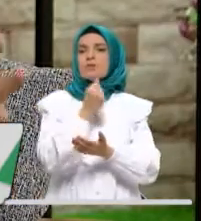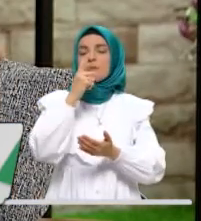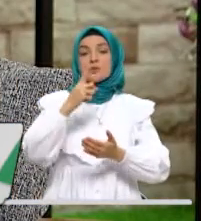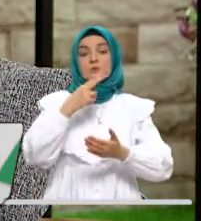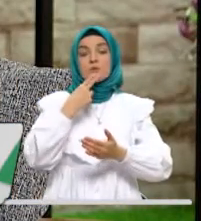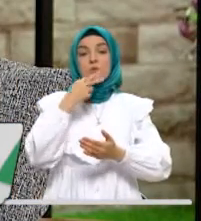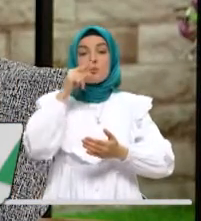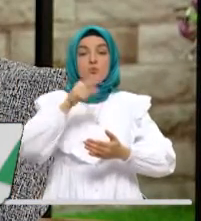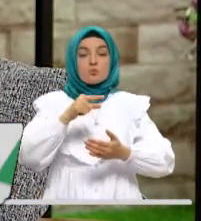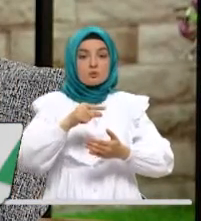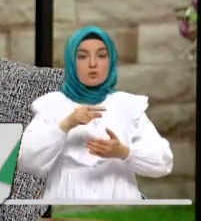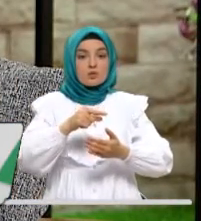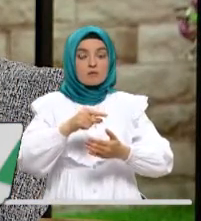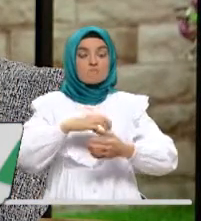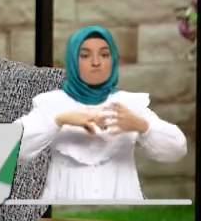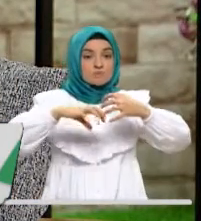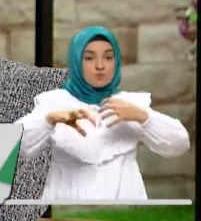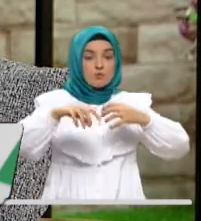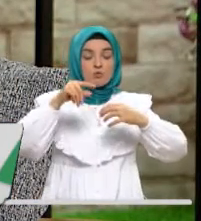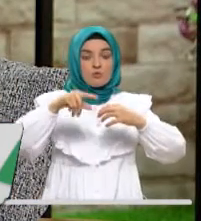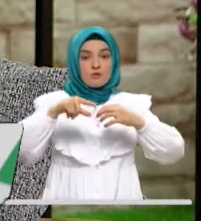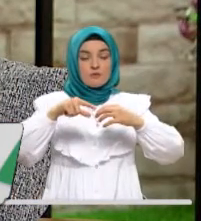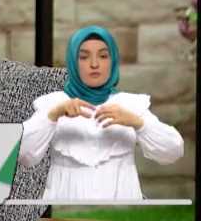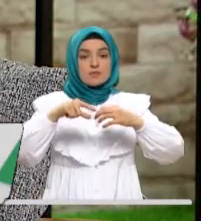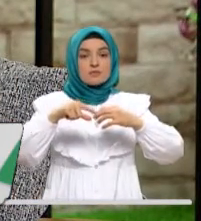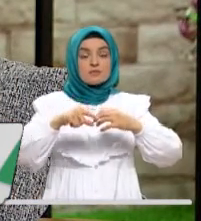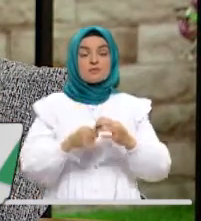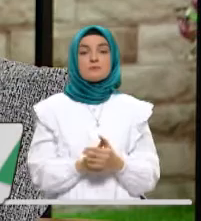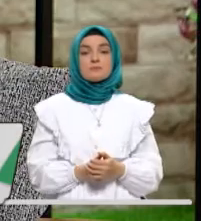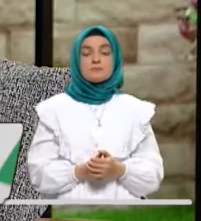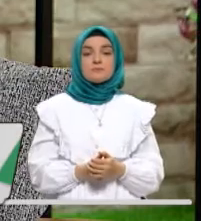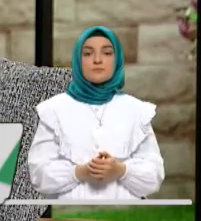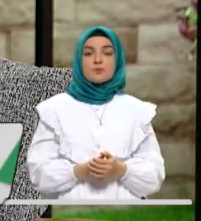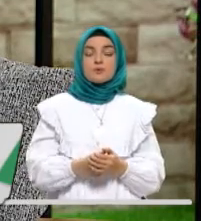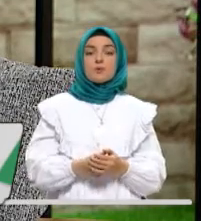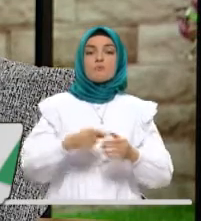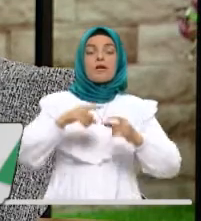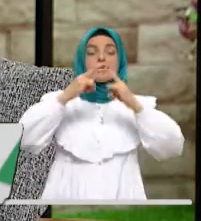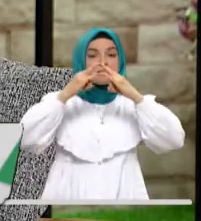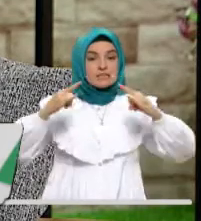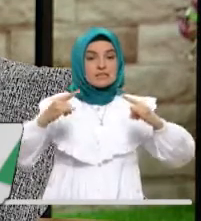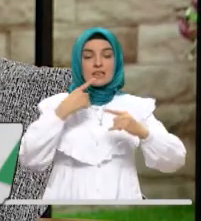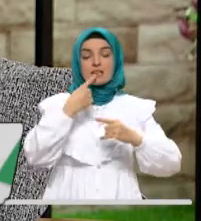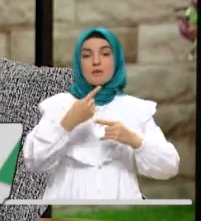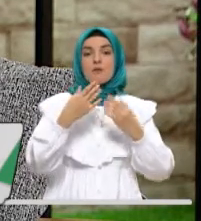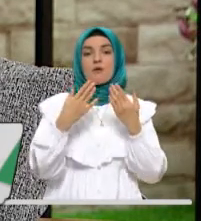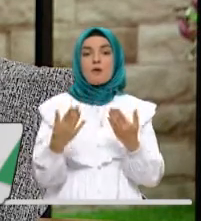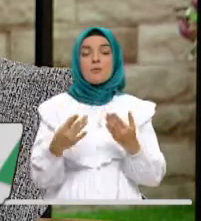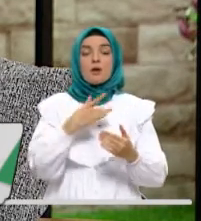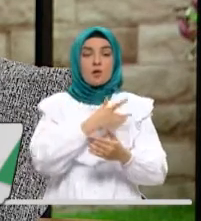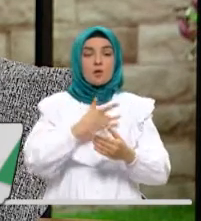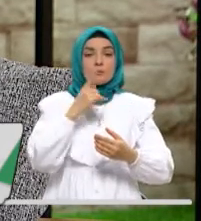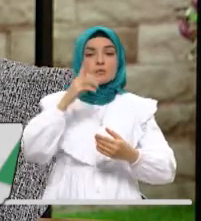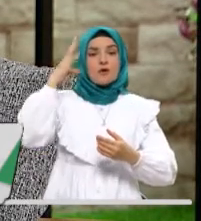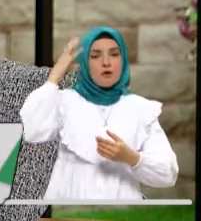dönemin Moğol coğrafyasındaki biliyorsunuz Moğol akınlarını. Hasılı Hayme çadır demek ama Anadolu'da Hayme'nin bir manası da